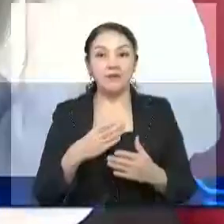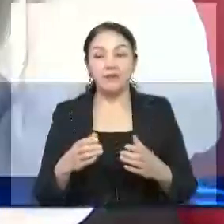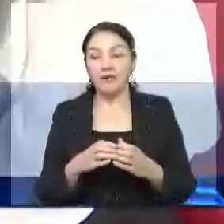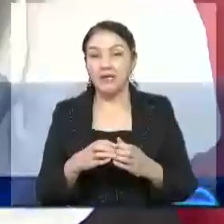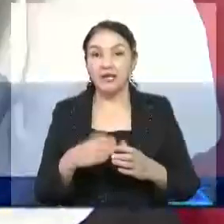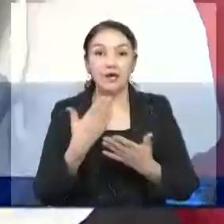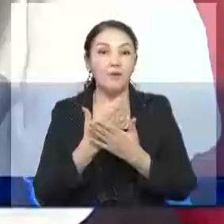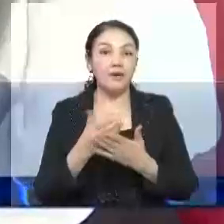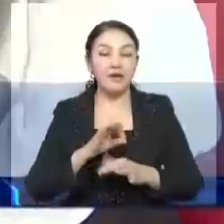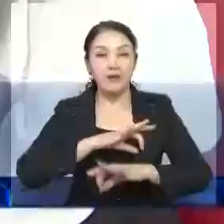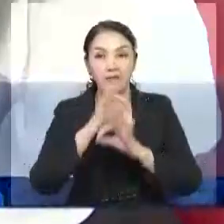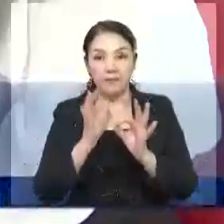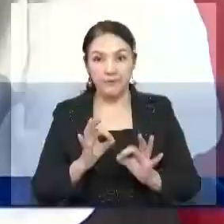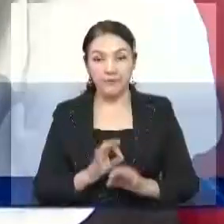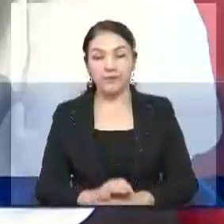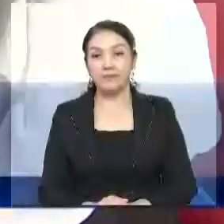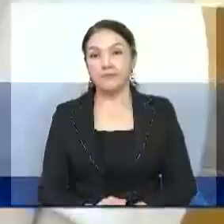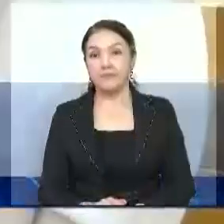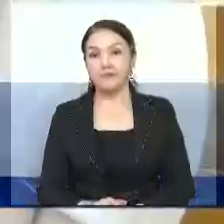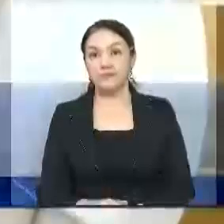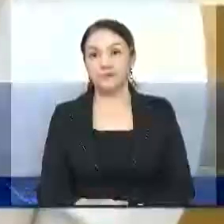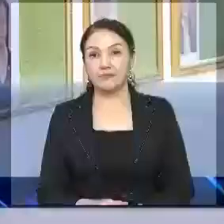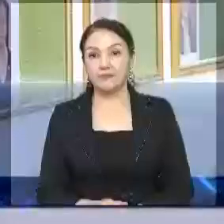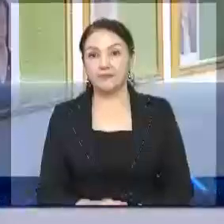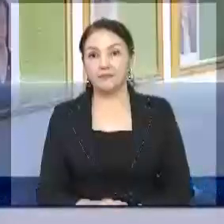и изобразительное искусство.